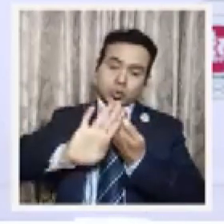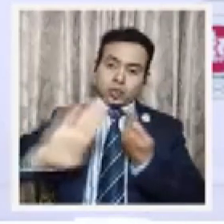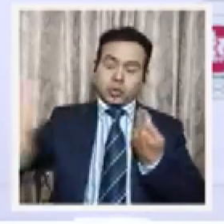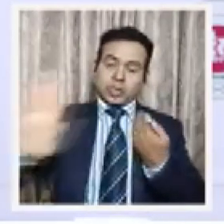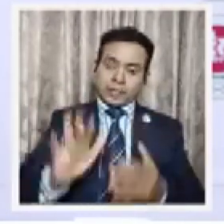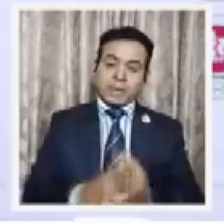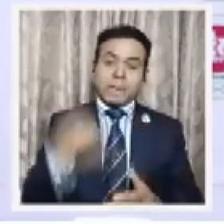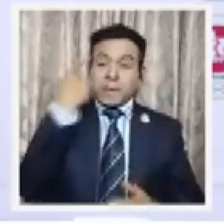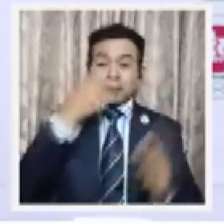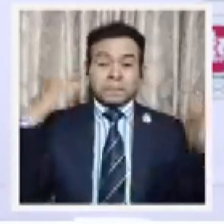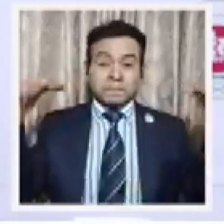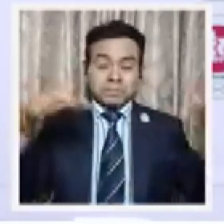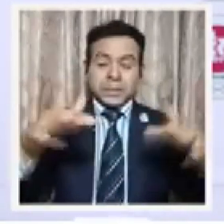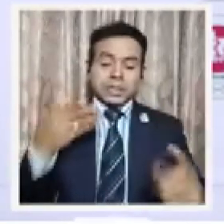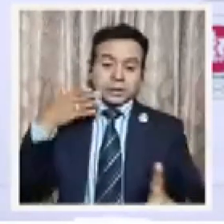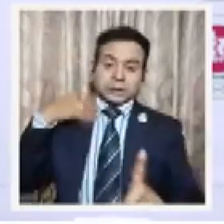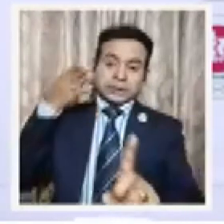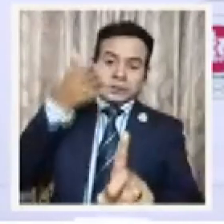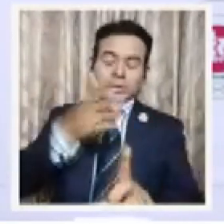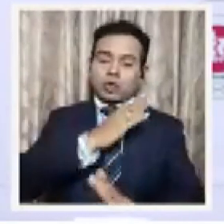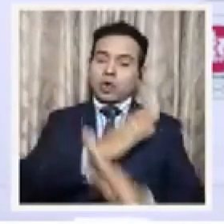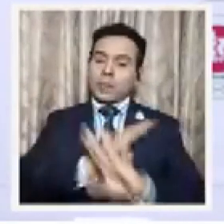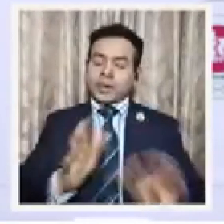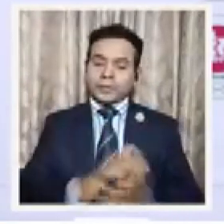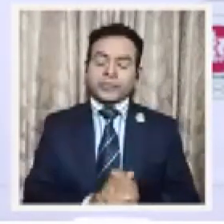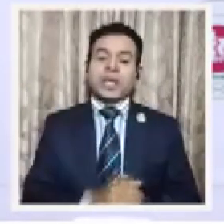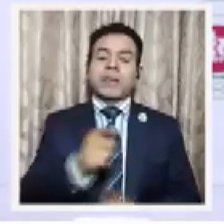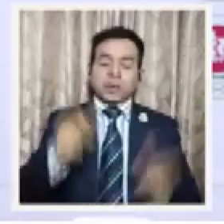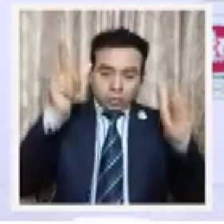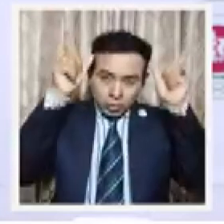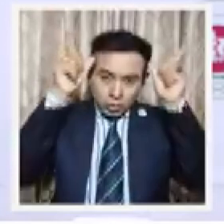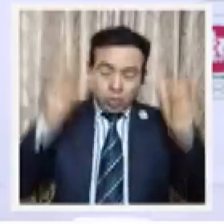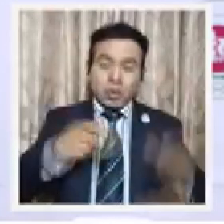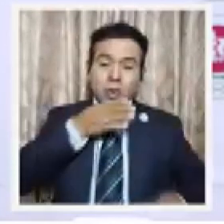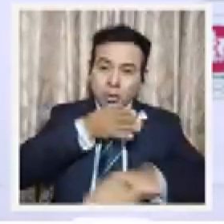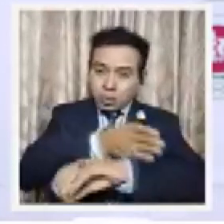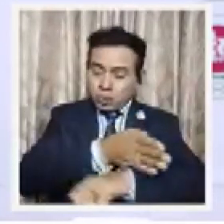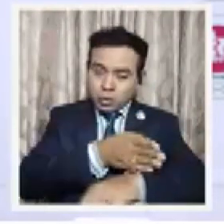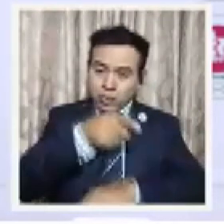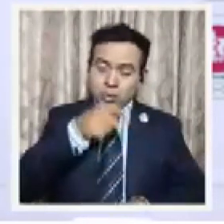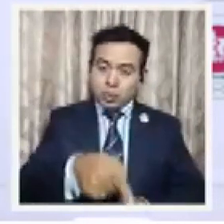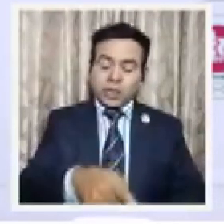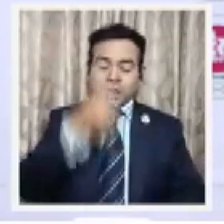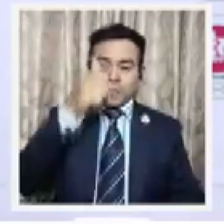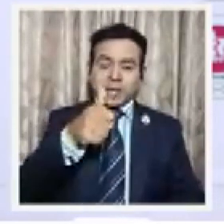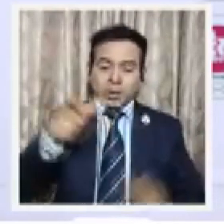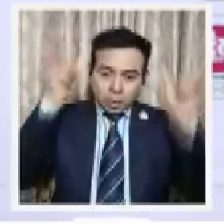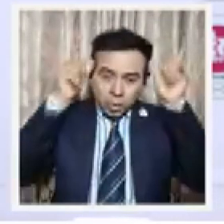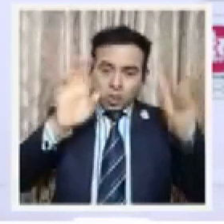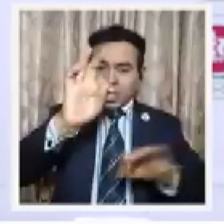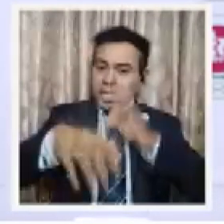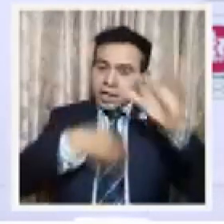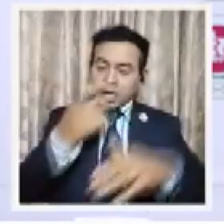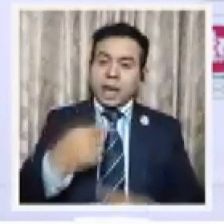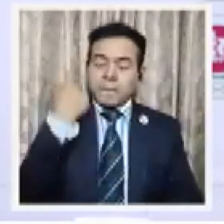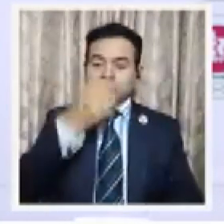সামাজিক দূরত্ব বজায় রাখুন এবং যেখানে অনেক বেশি মানুষ, ভিড়, জনসমাগম সেটা এড়িয়ে চলুন। আমরা জানি আমাদের পবিত্র কোরআনে